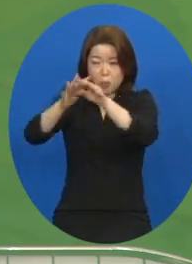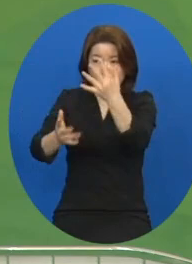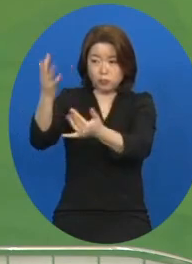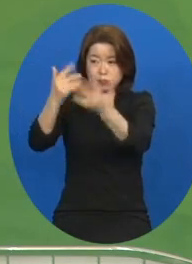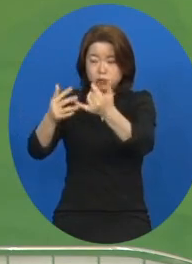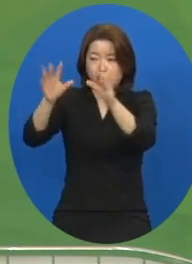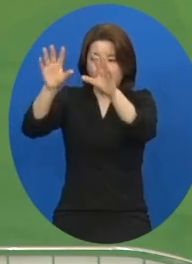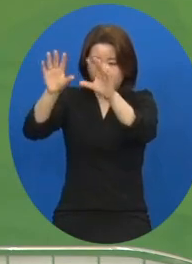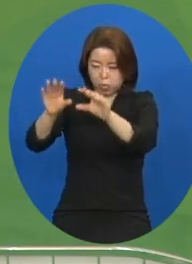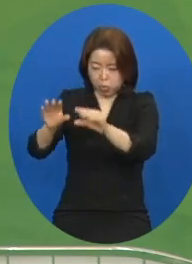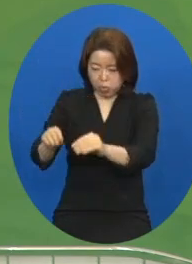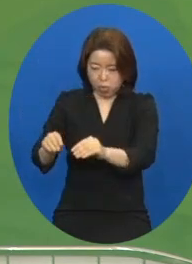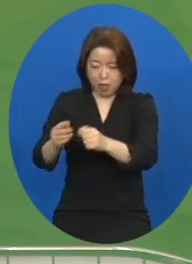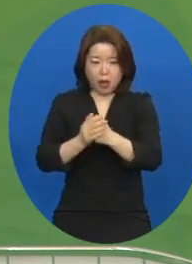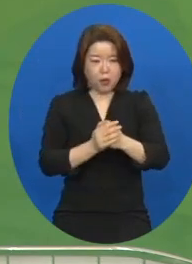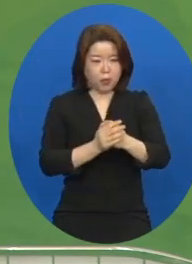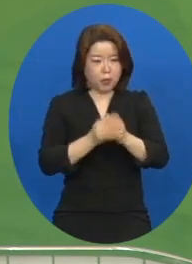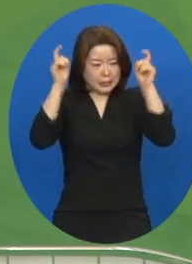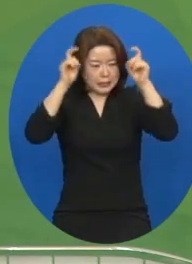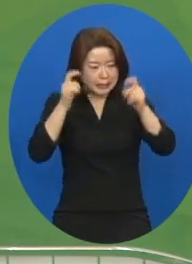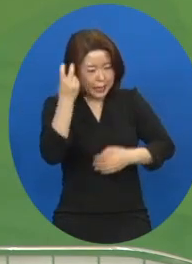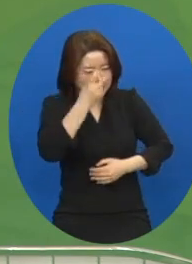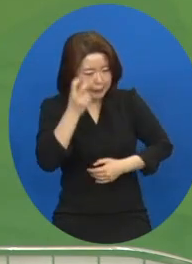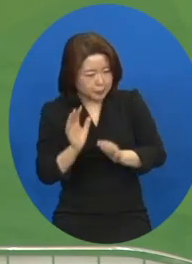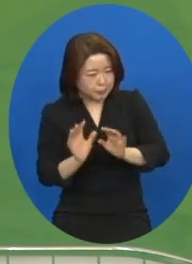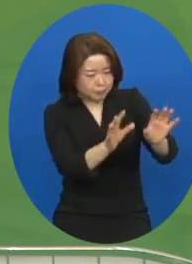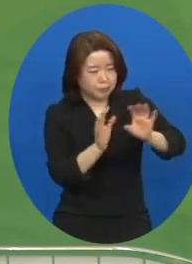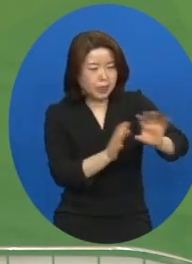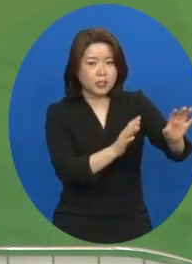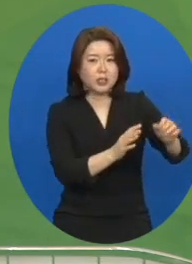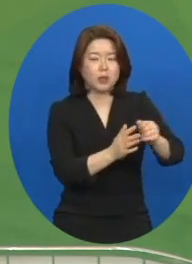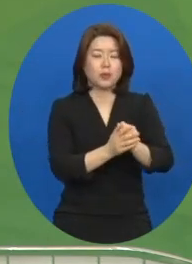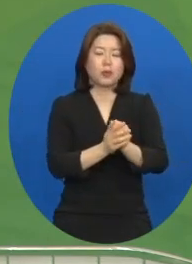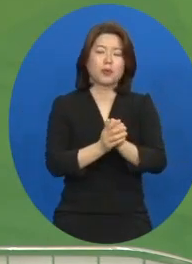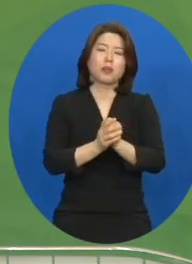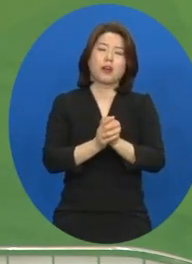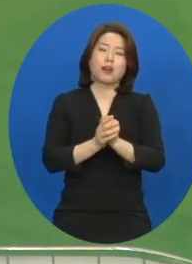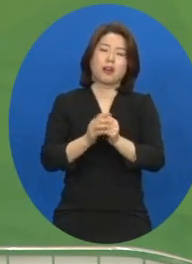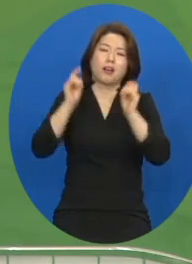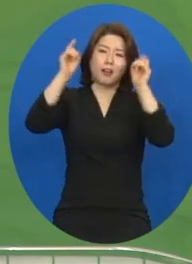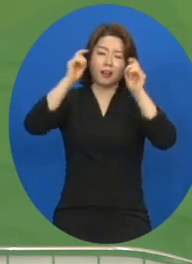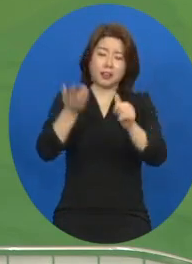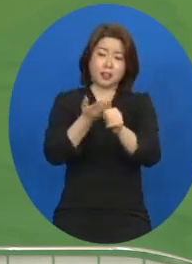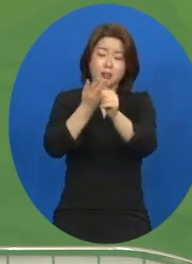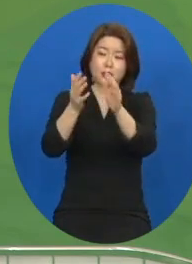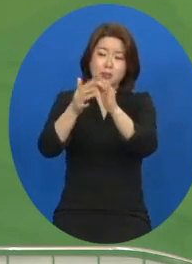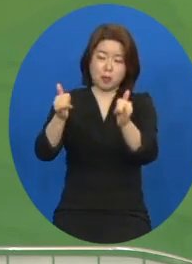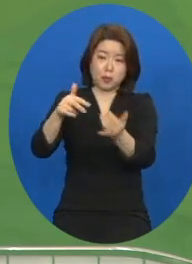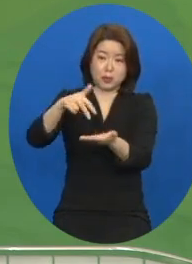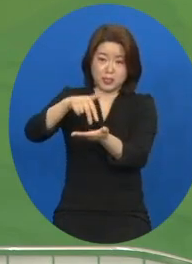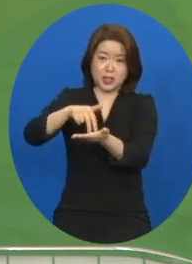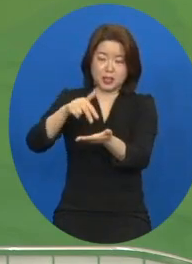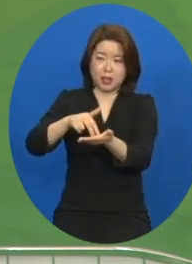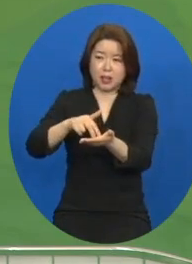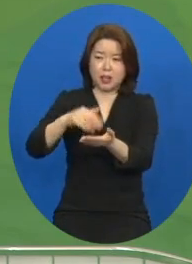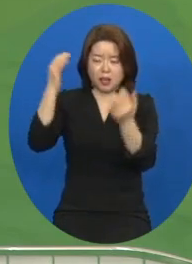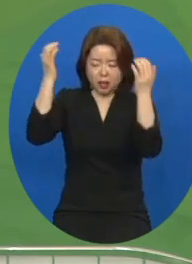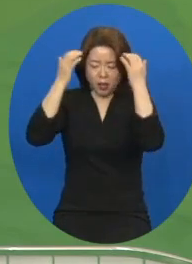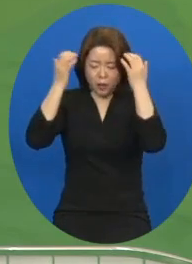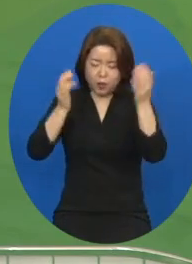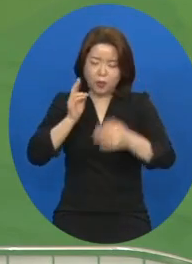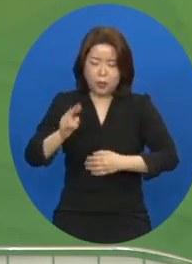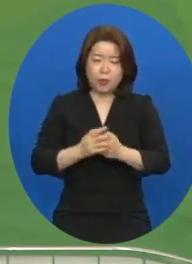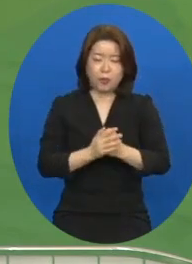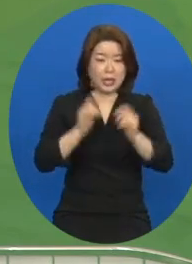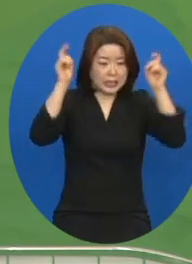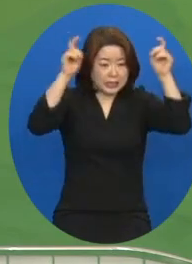양떼들을 지키느라고 그 목자가 얼마나 고생을 했는지 양은 한 마리도 다치진 않았지만